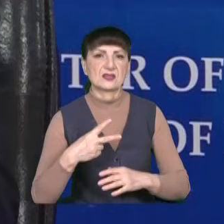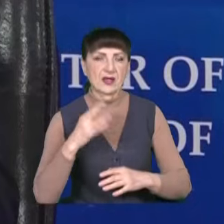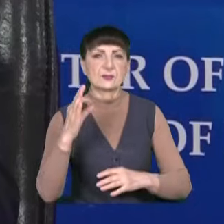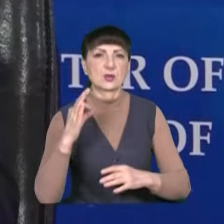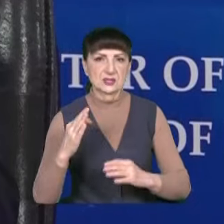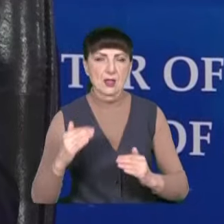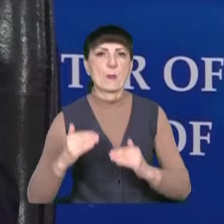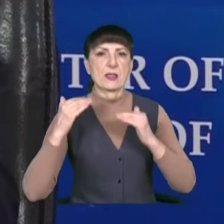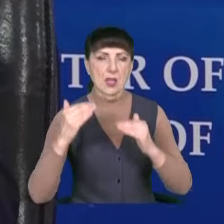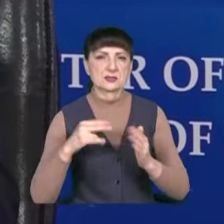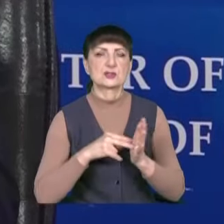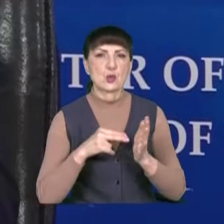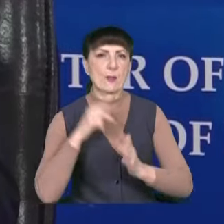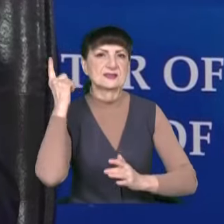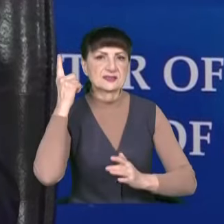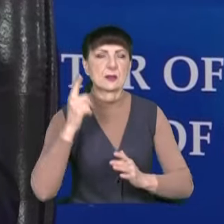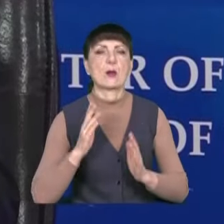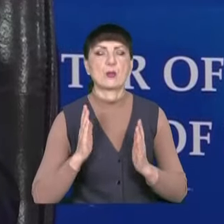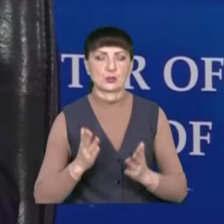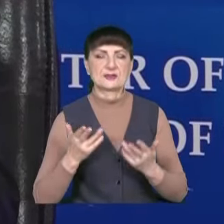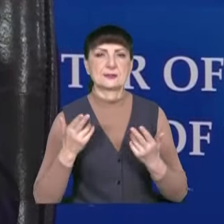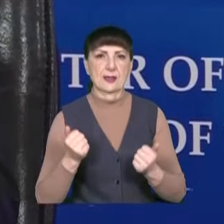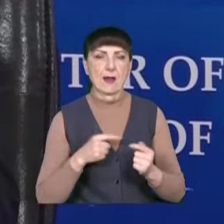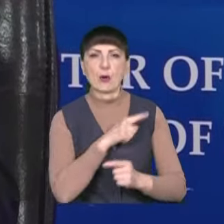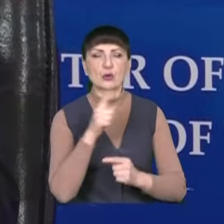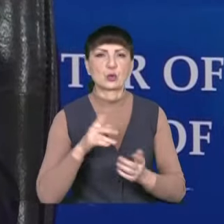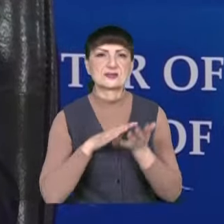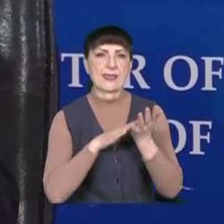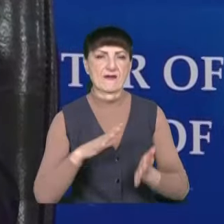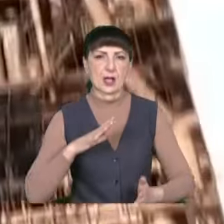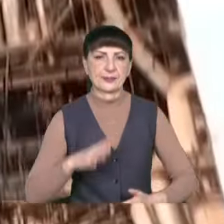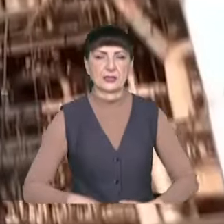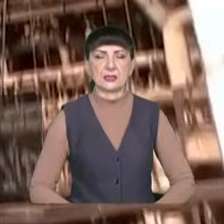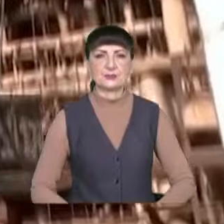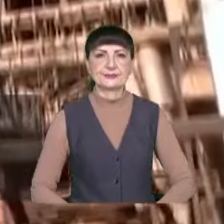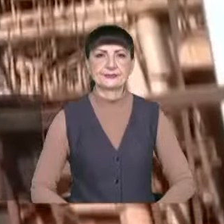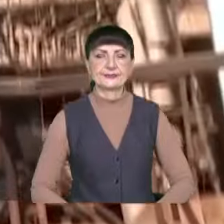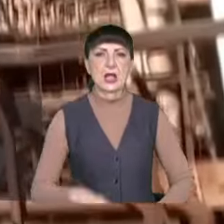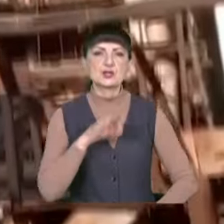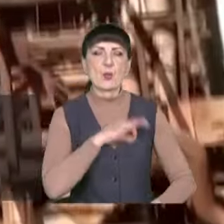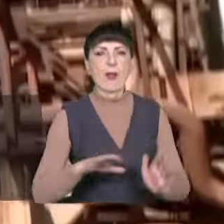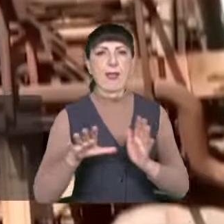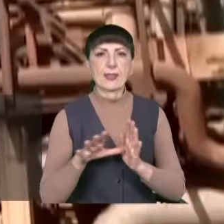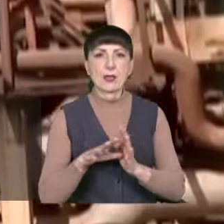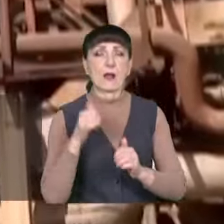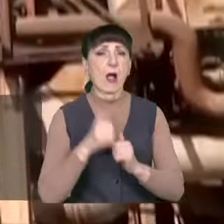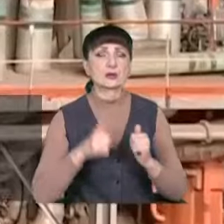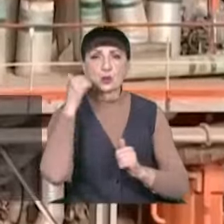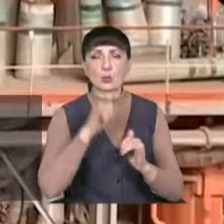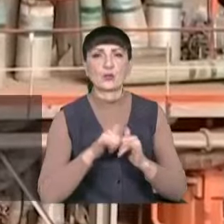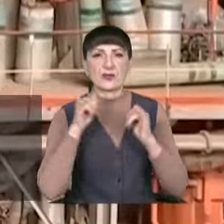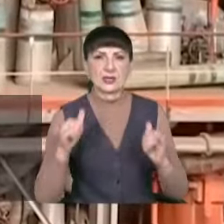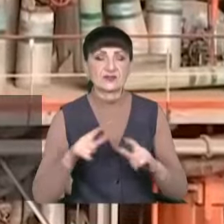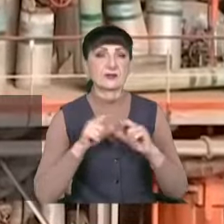20% цены могут вырасти для тех предприятий, которые подали соответствующие заявки. Потребление энергии растет с каждым годом. В